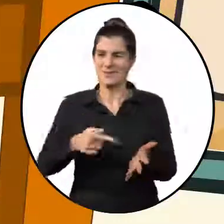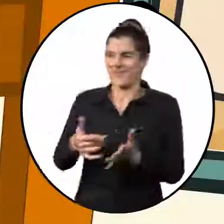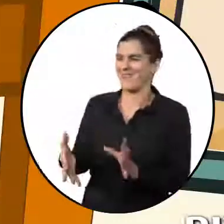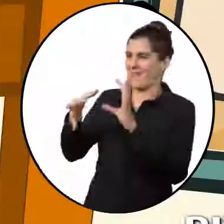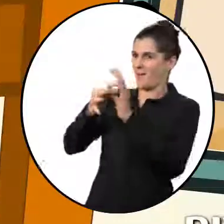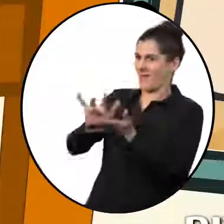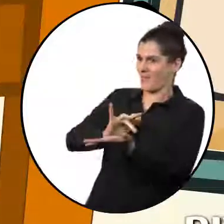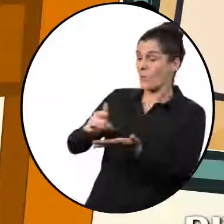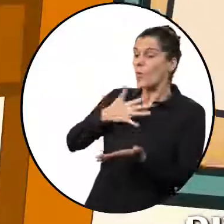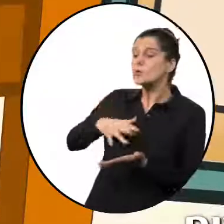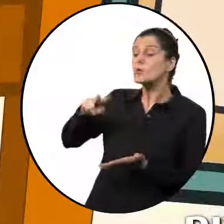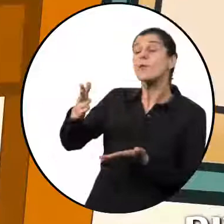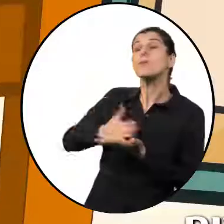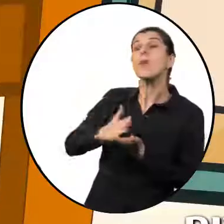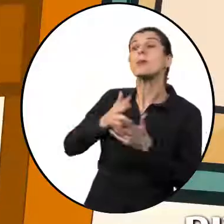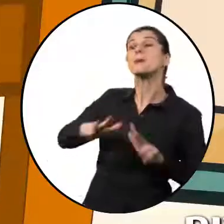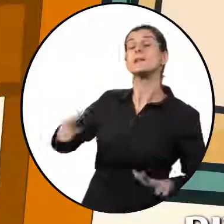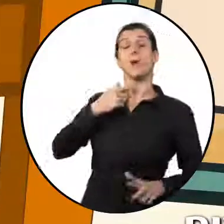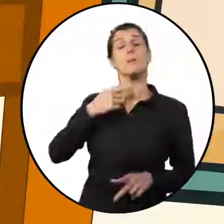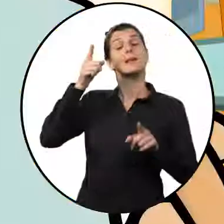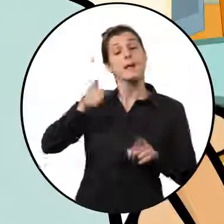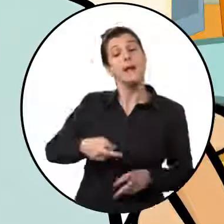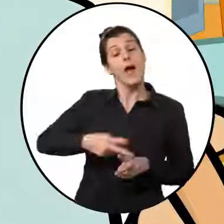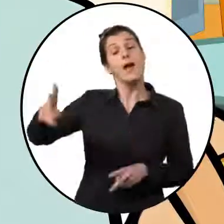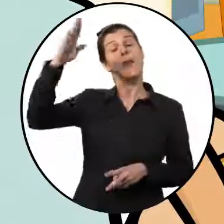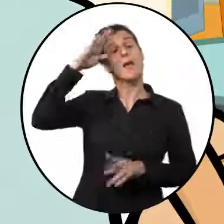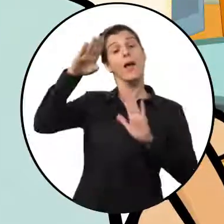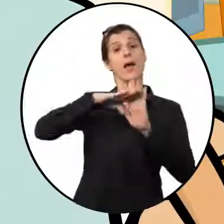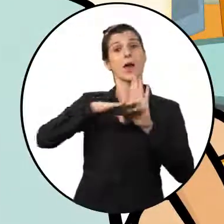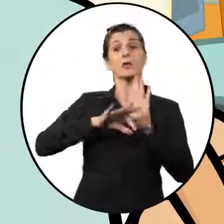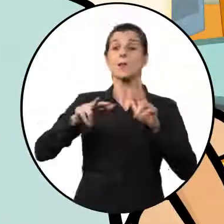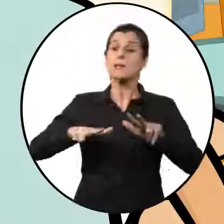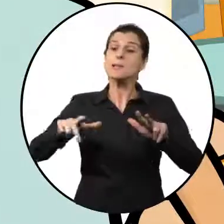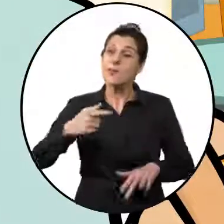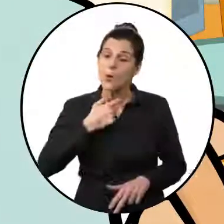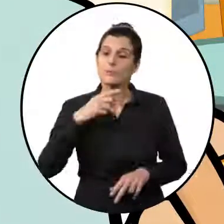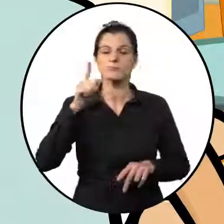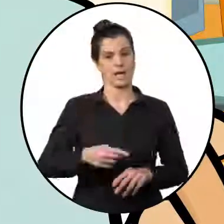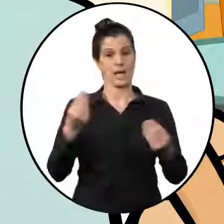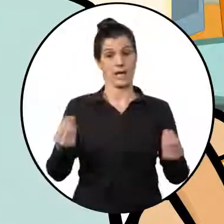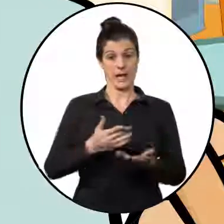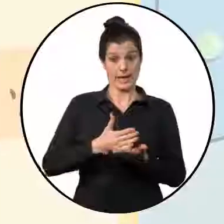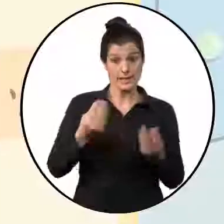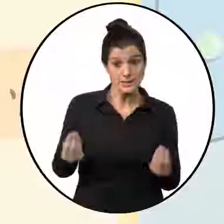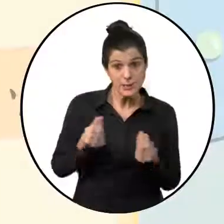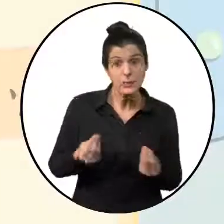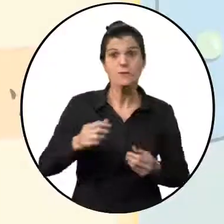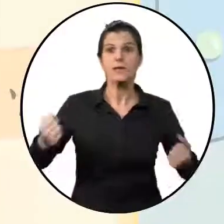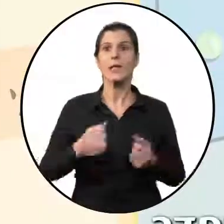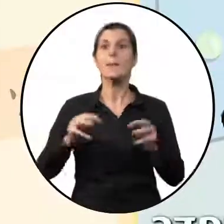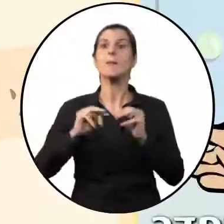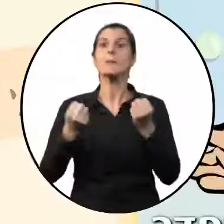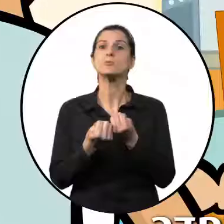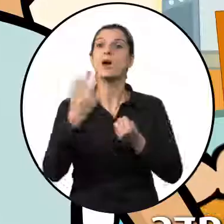למצב חירום. צריך רק להכיר את ההנחיות למצבי חירום, להכין ציוד ולתרגל עם המשפחה. אלה שלושה צעדים פשוטים. יפה